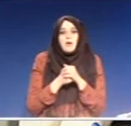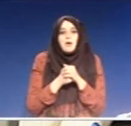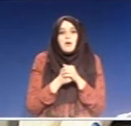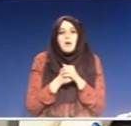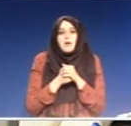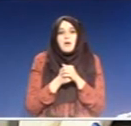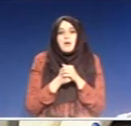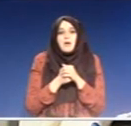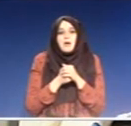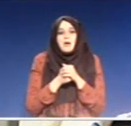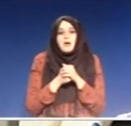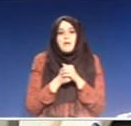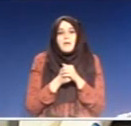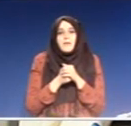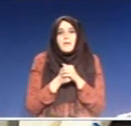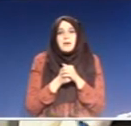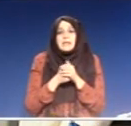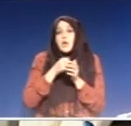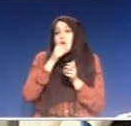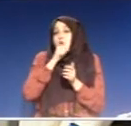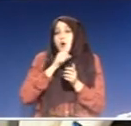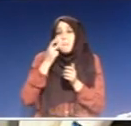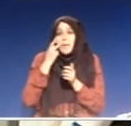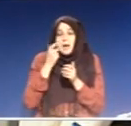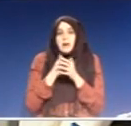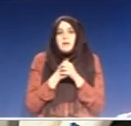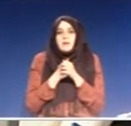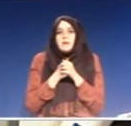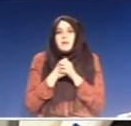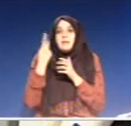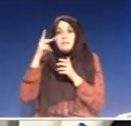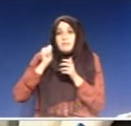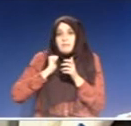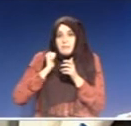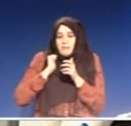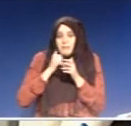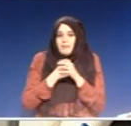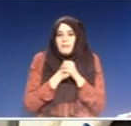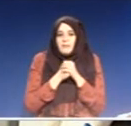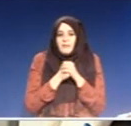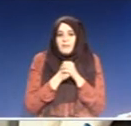ذميش نميش جدي شنميش كيني بغير